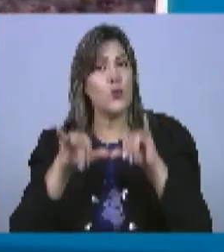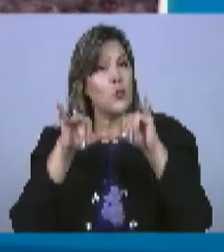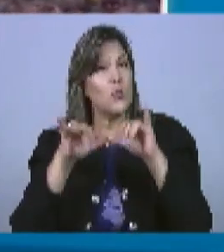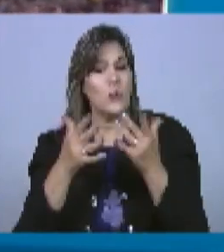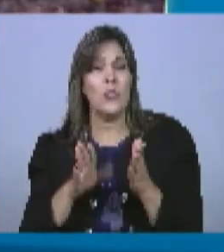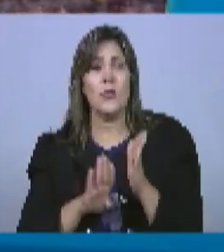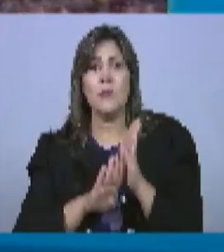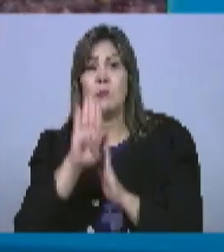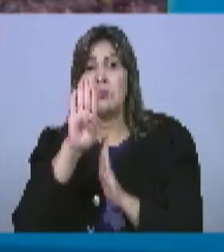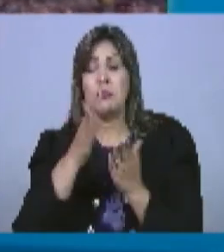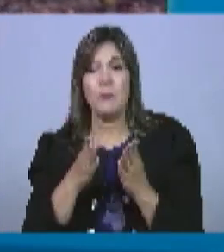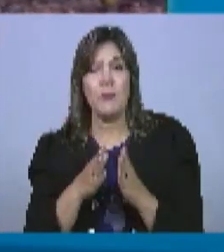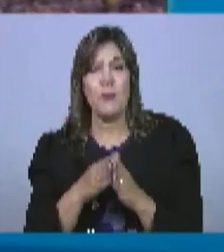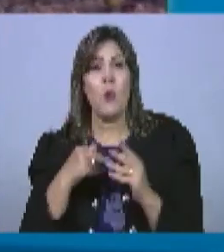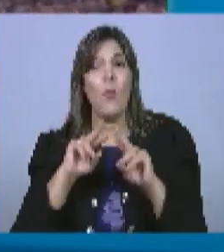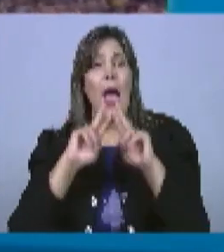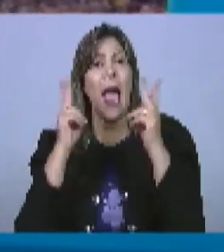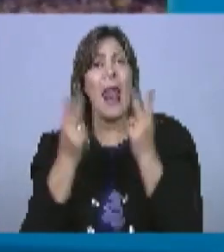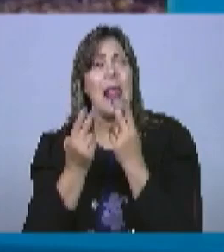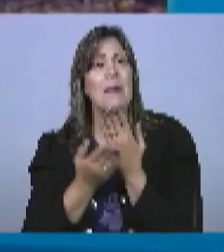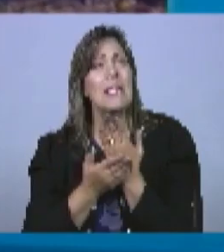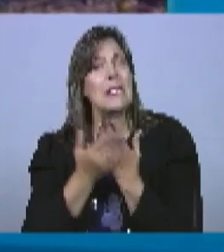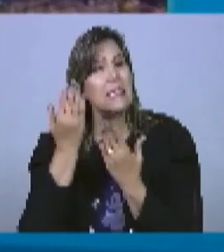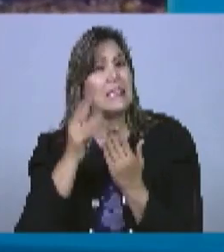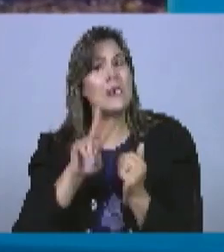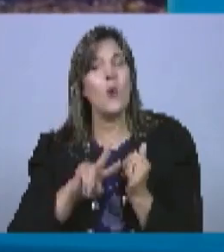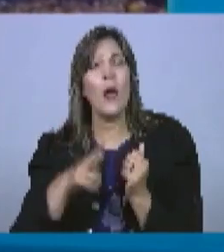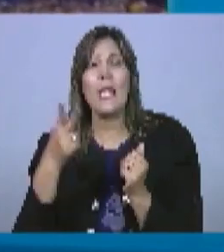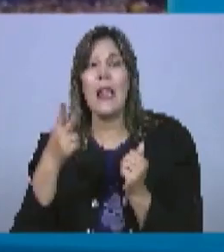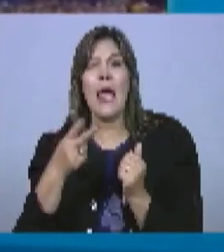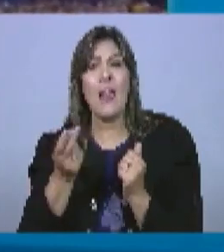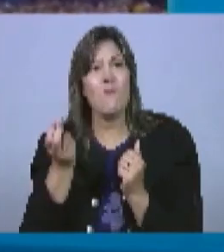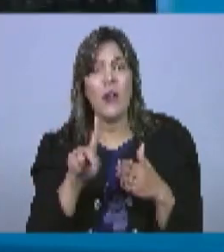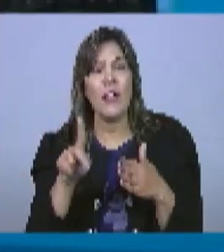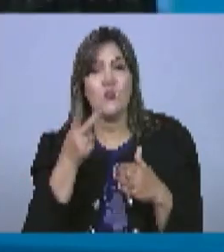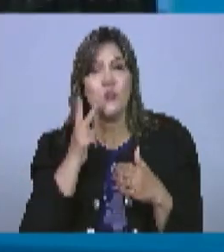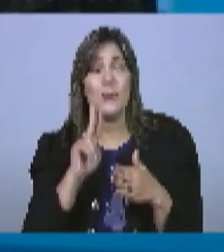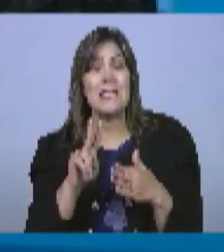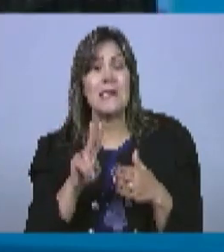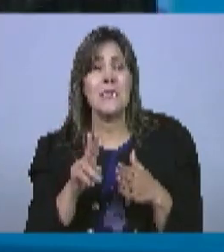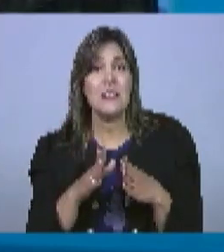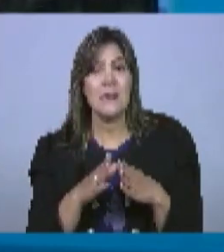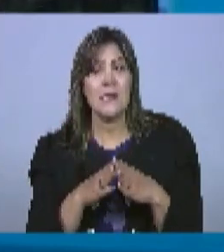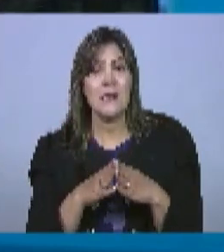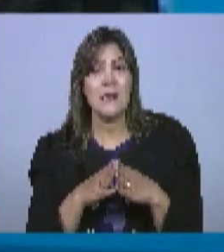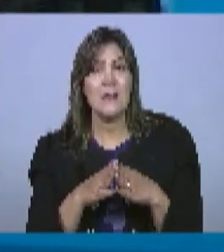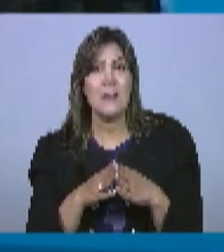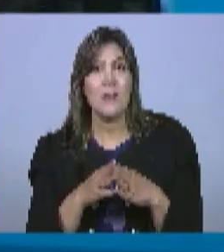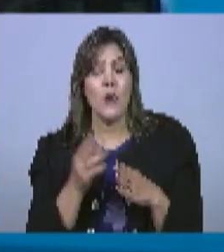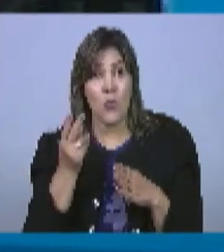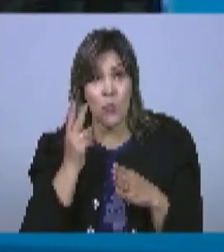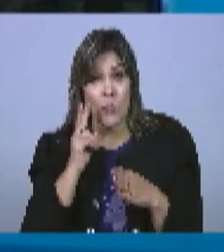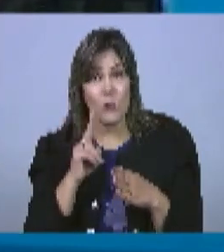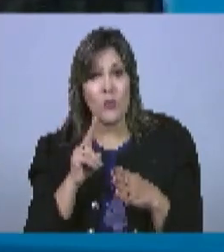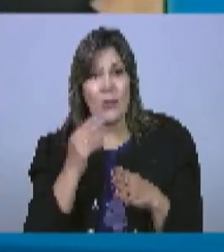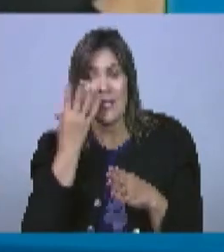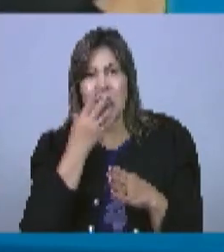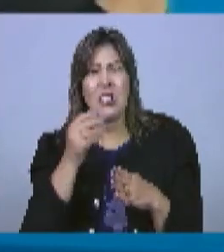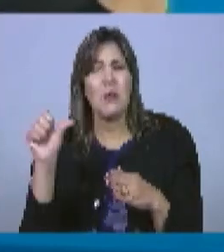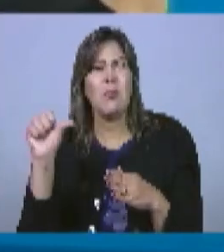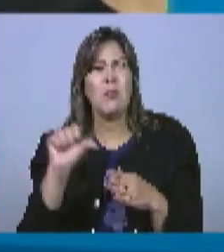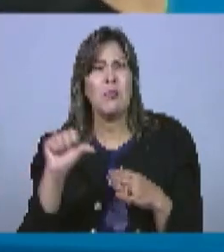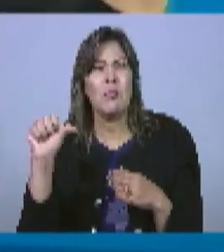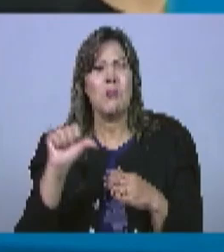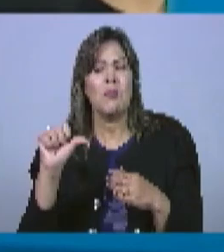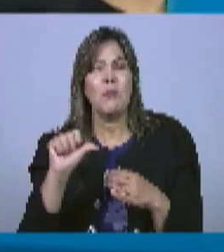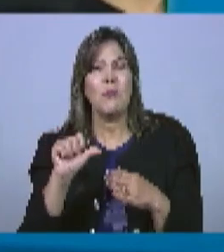التطوير وبتوع العالم الجديد وبتوع الاختلاف وثقافه التنوع بتشير الى انماط فاسده